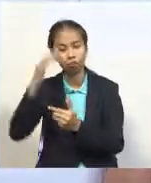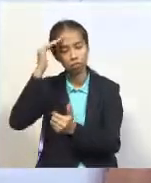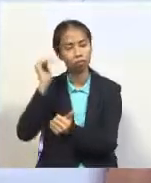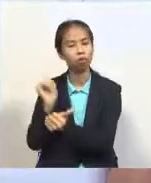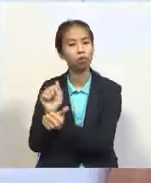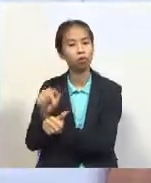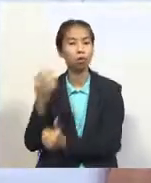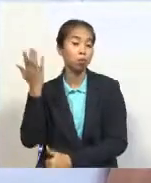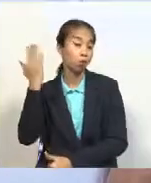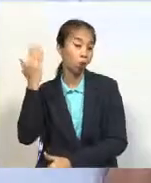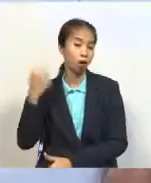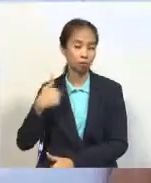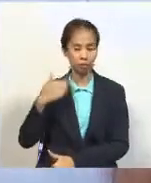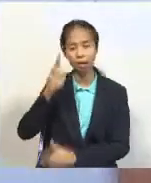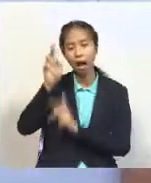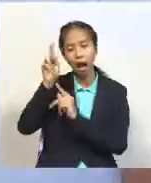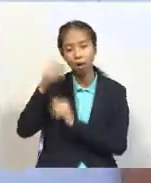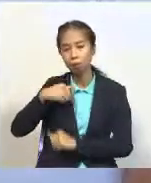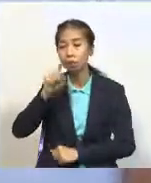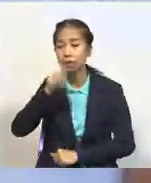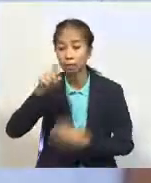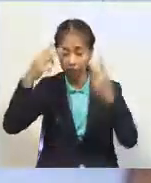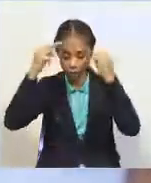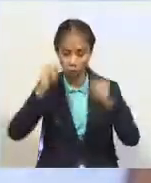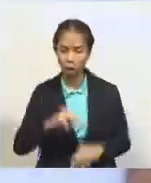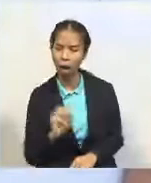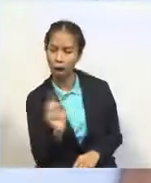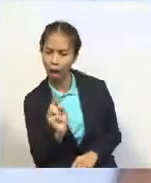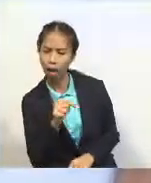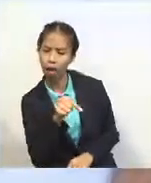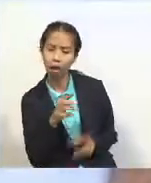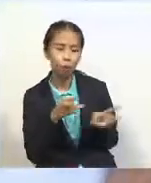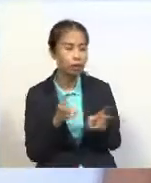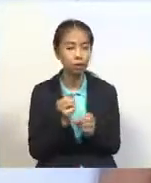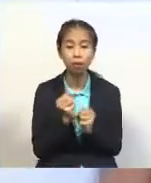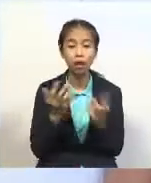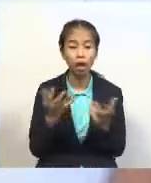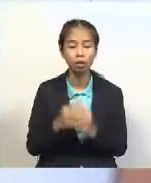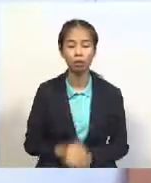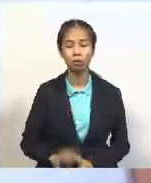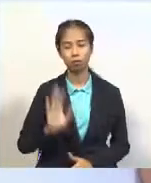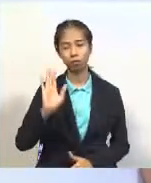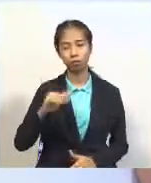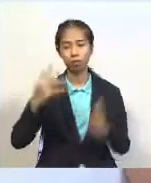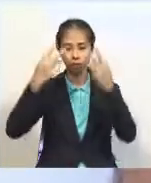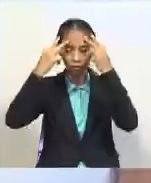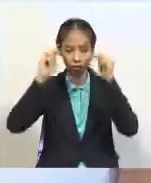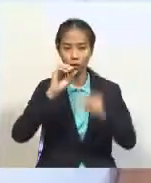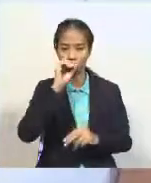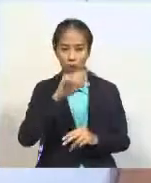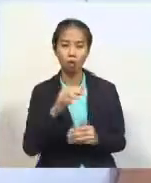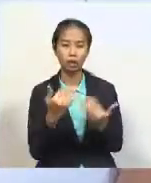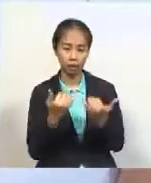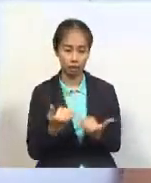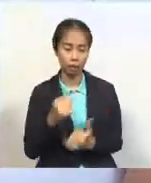นักข่าวก็เลยไปถามพลเอกประยุทธ์จันทร์โอชานายกรัฐมนตรีนะครับว่ายังไงบ้างกับการดำเนินการเรื่องนี้นายกบอกว่ามอบหมายให้พลเอกประวิตรวงษ์สุวรรณรอง